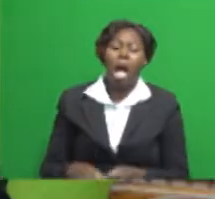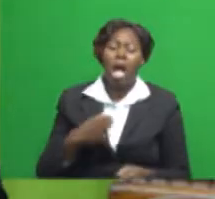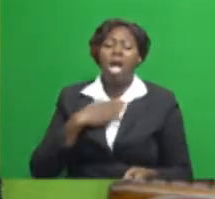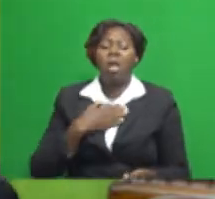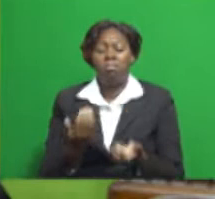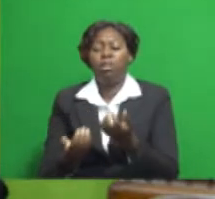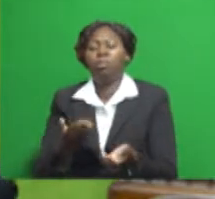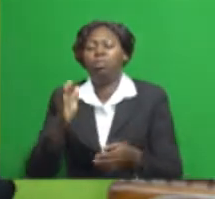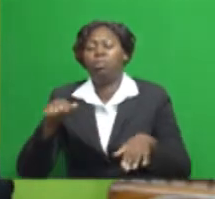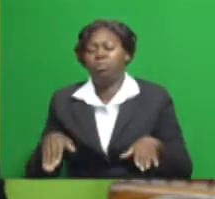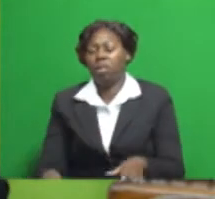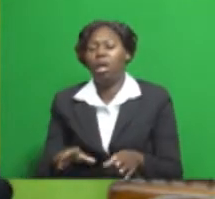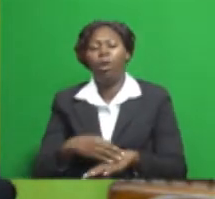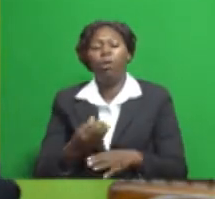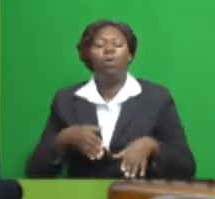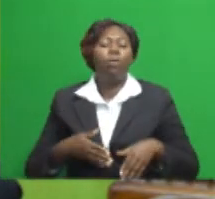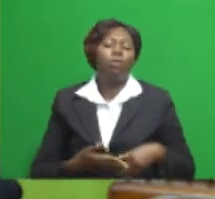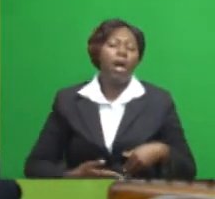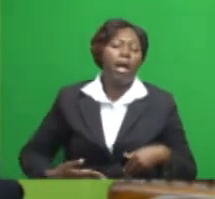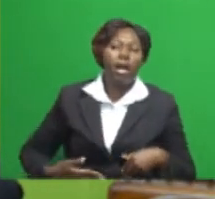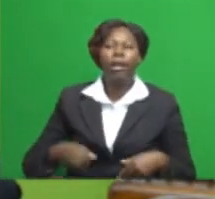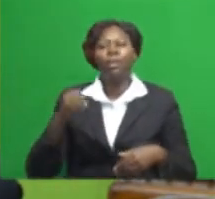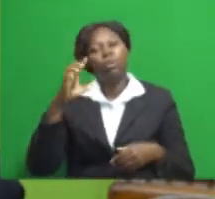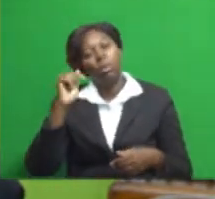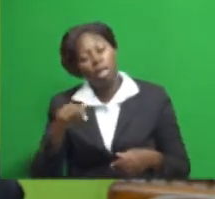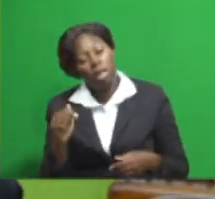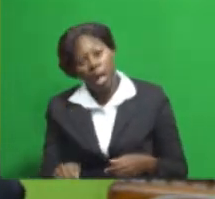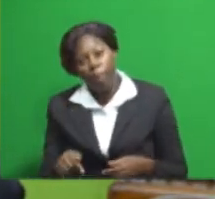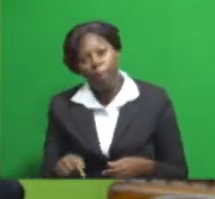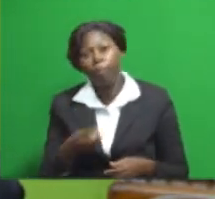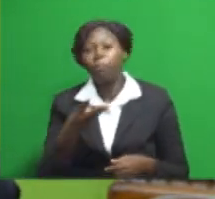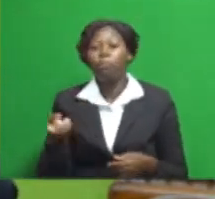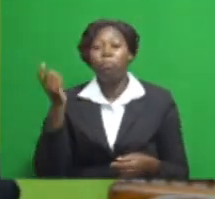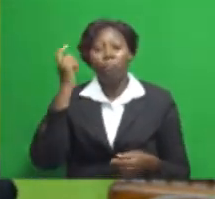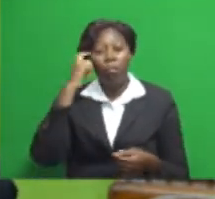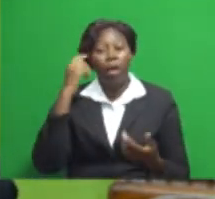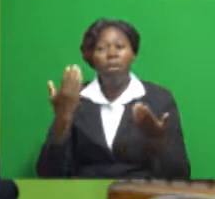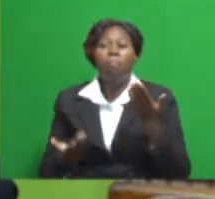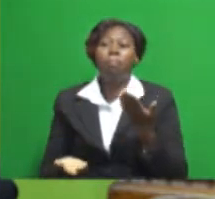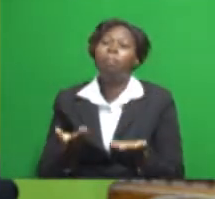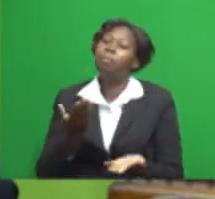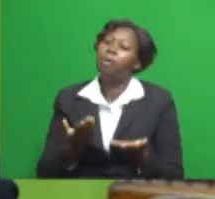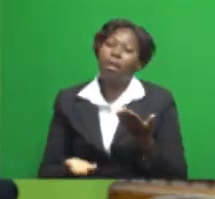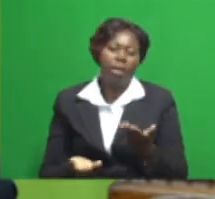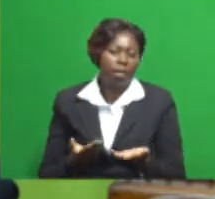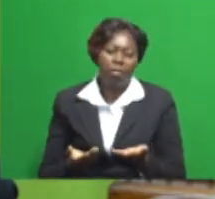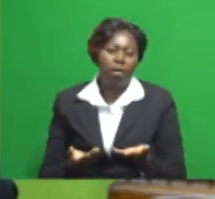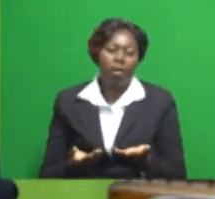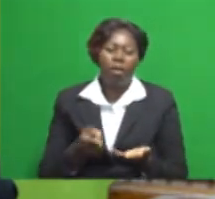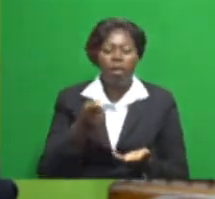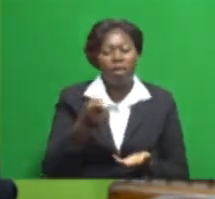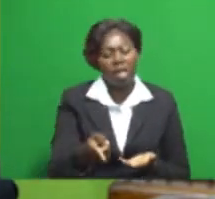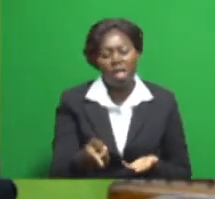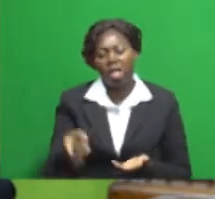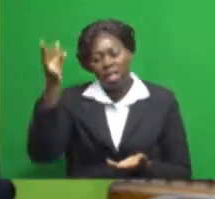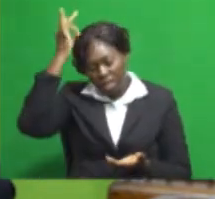pane mubhaibheri pastor pari kuita kunge zvinonzi madzimamba aive netsika iyi yekuti akakukundai kuondoka varikutofunga kuti